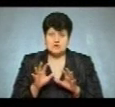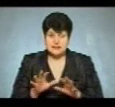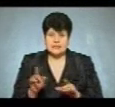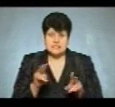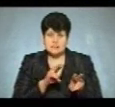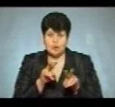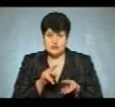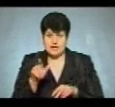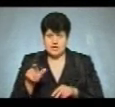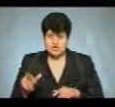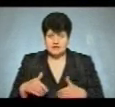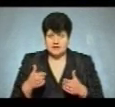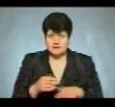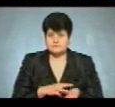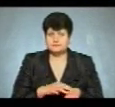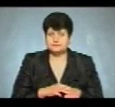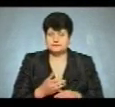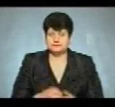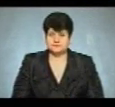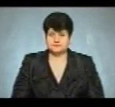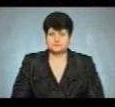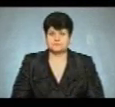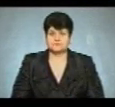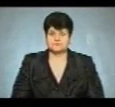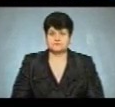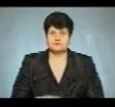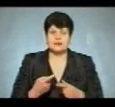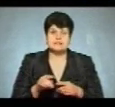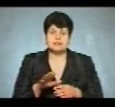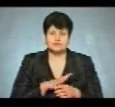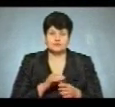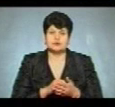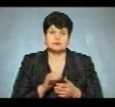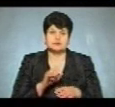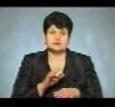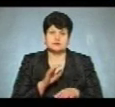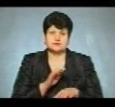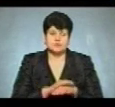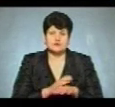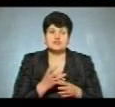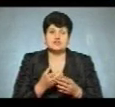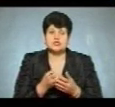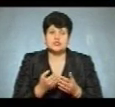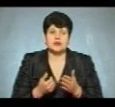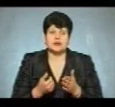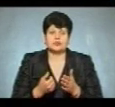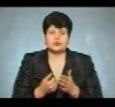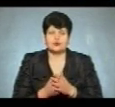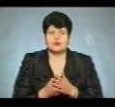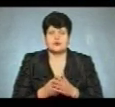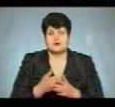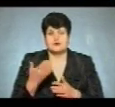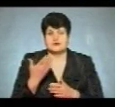спостерігачі зверталися до правоохоронних органів. Це було зафіксовано щодо агітаційних матеріалів 8 кандидатів